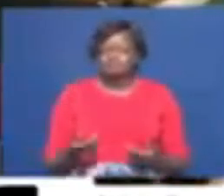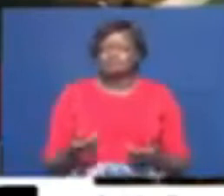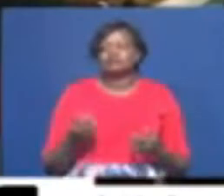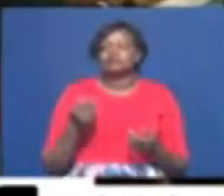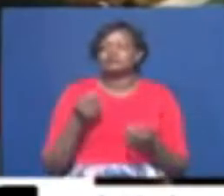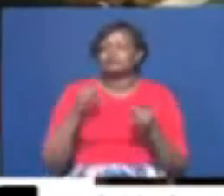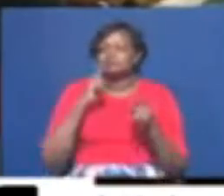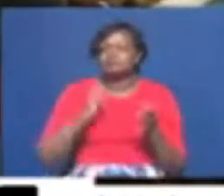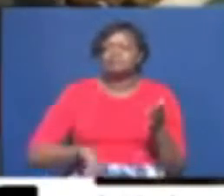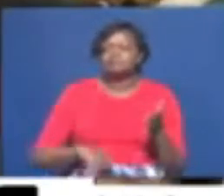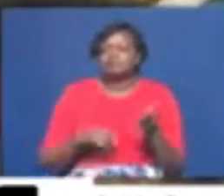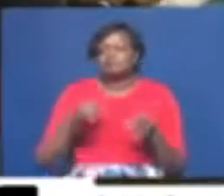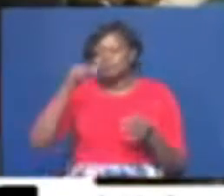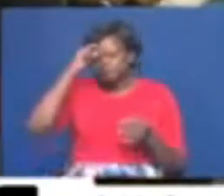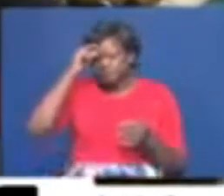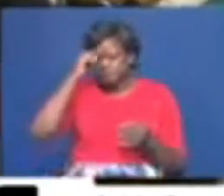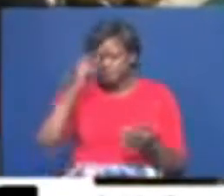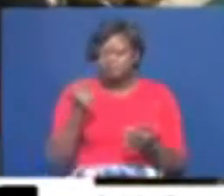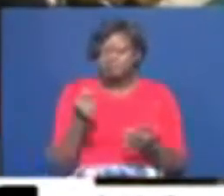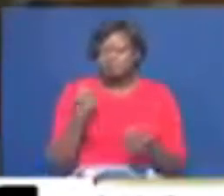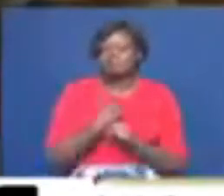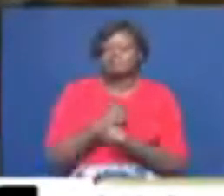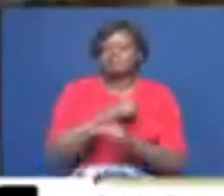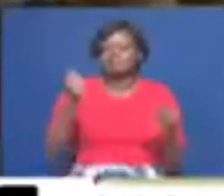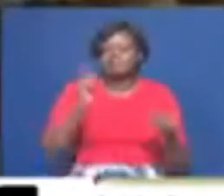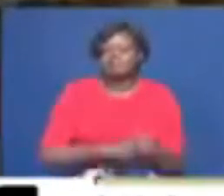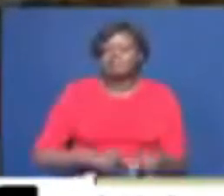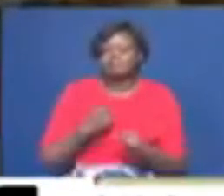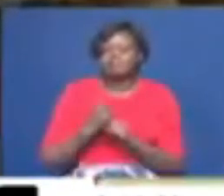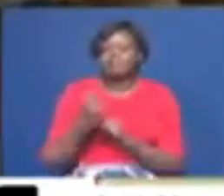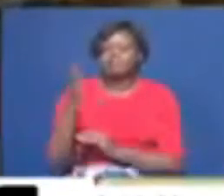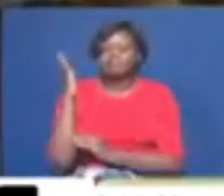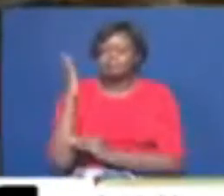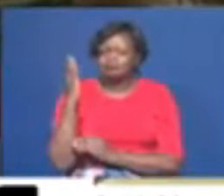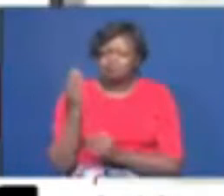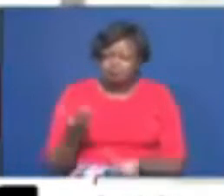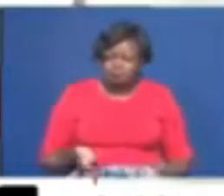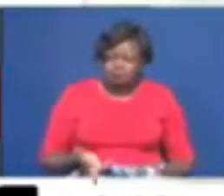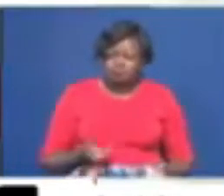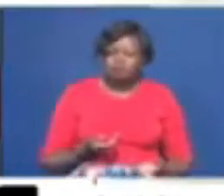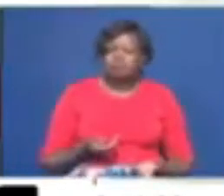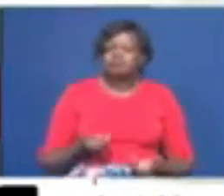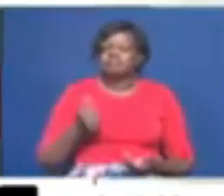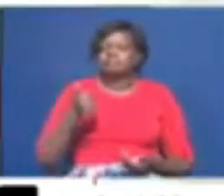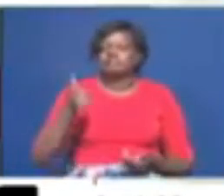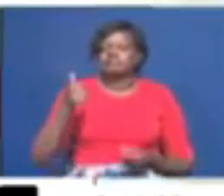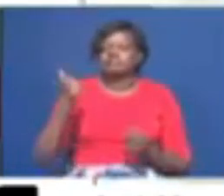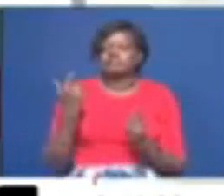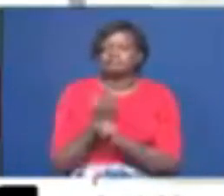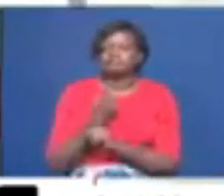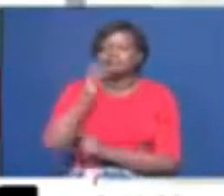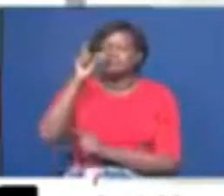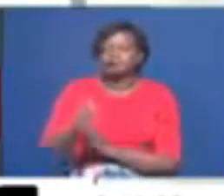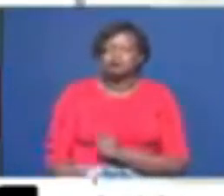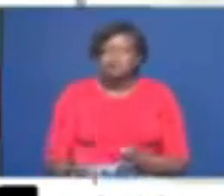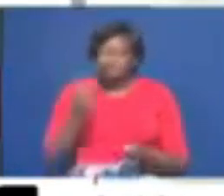to be nonetheless humane in its security operations to pacify those regions. Kwa nini mngoje